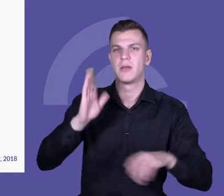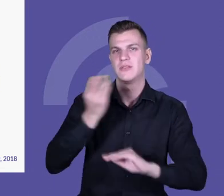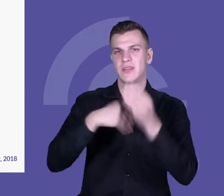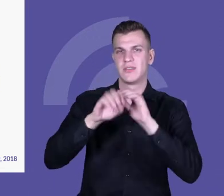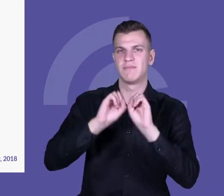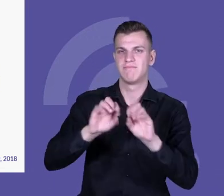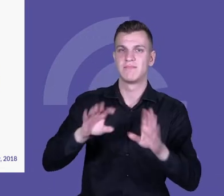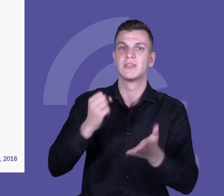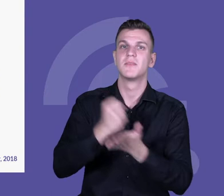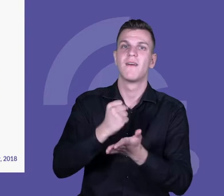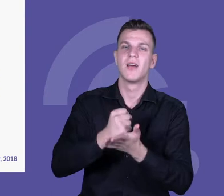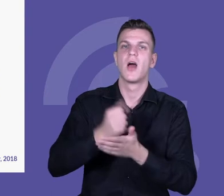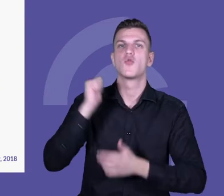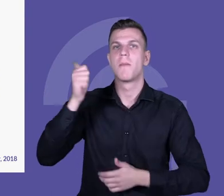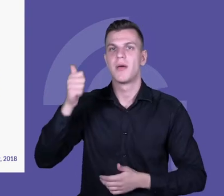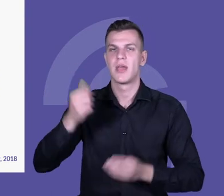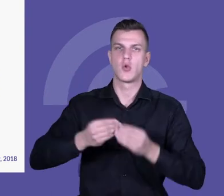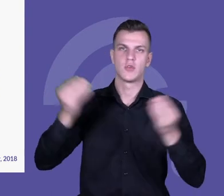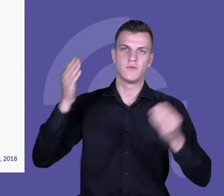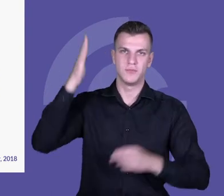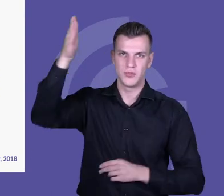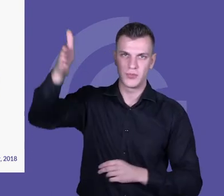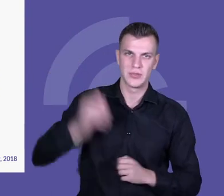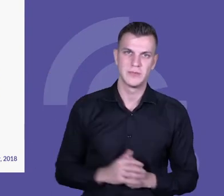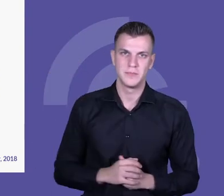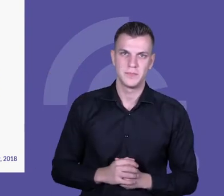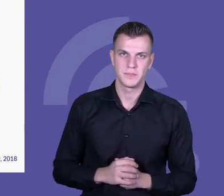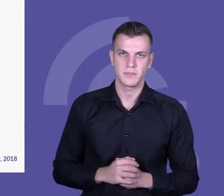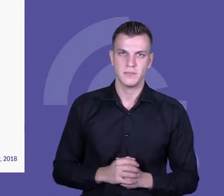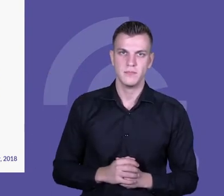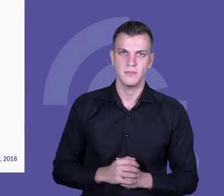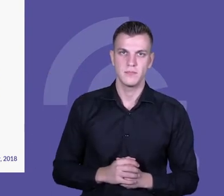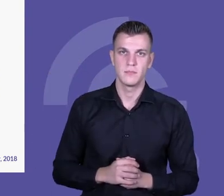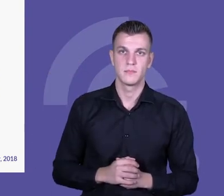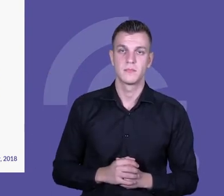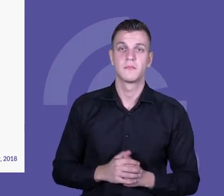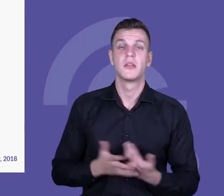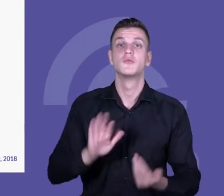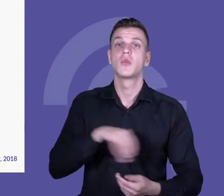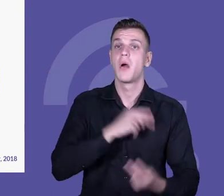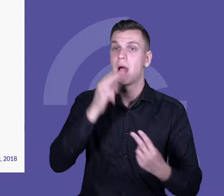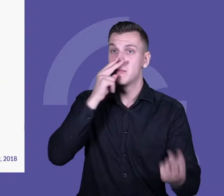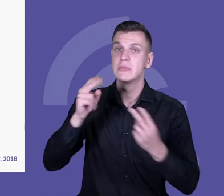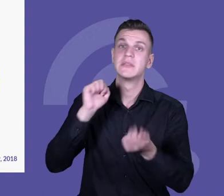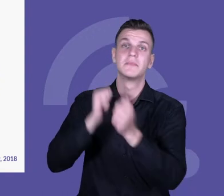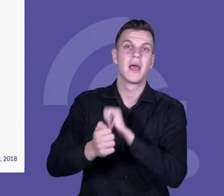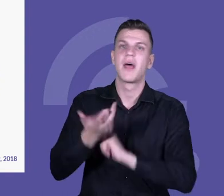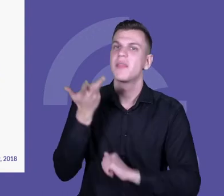rozwoju kompetencji przyszłości. Nic w szkole, w praktyce się nie zmienia, jeżeli nie zmieni